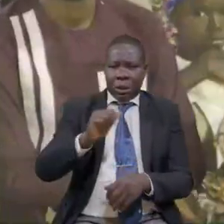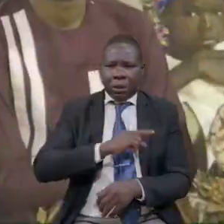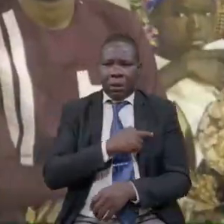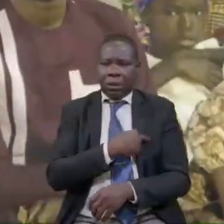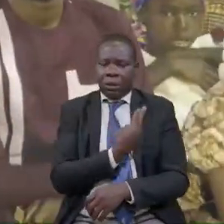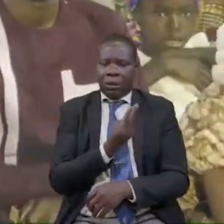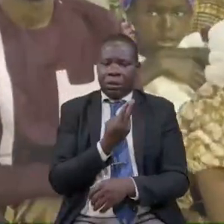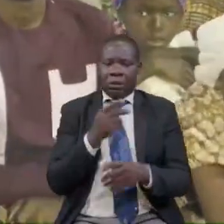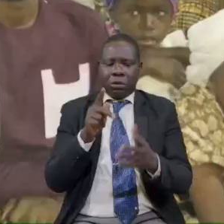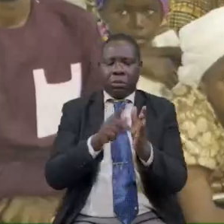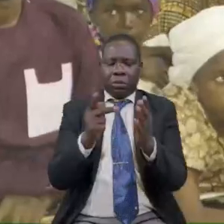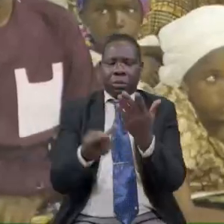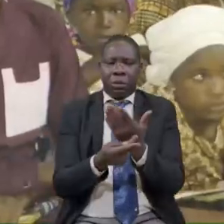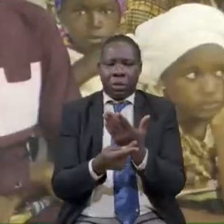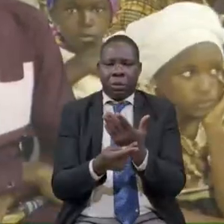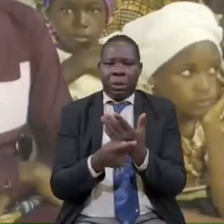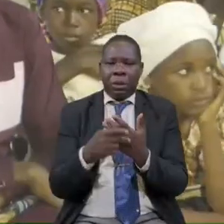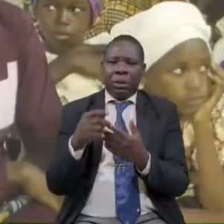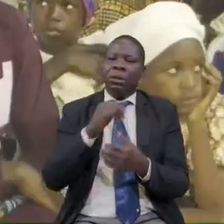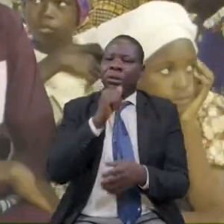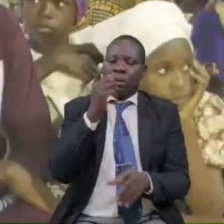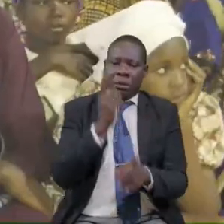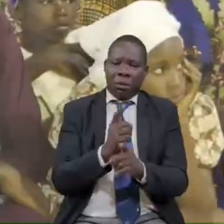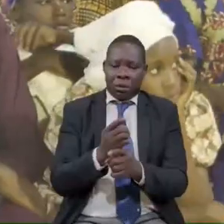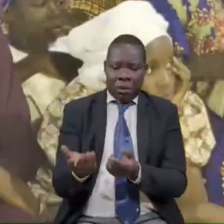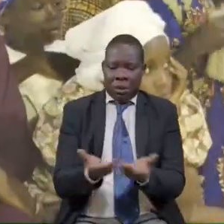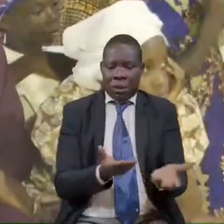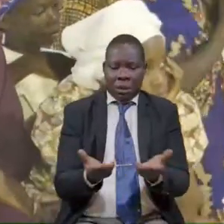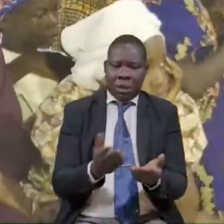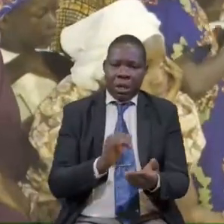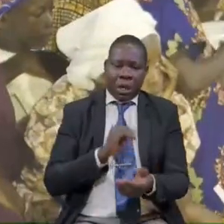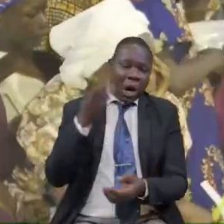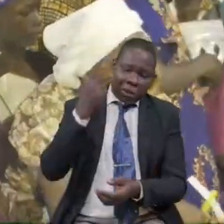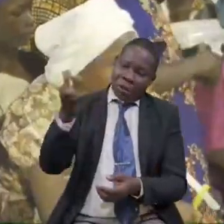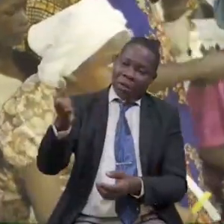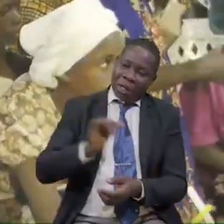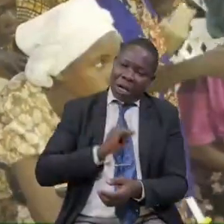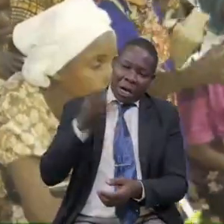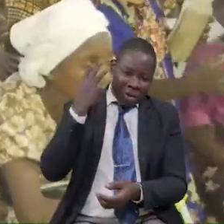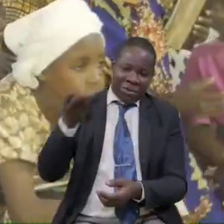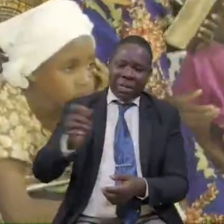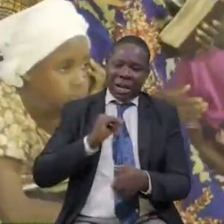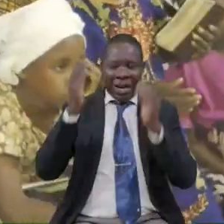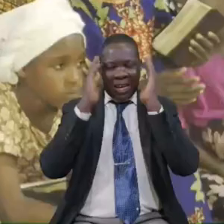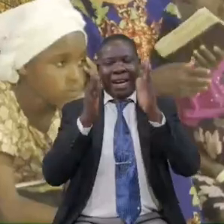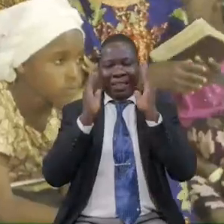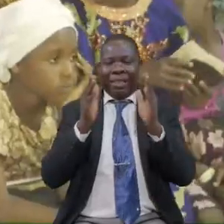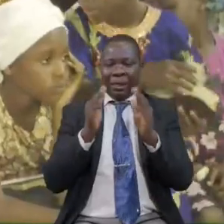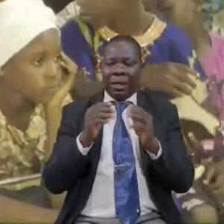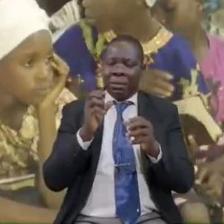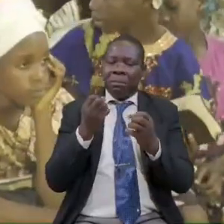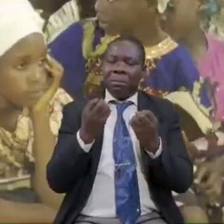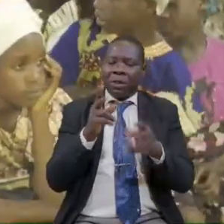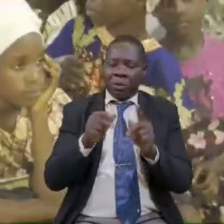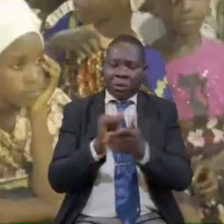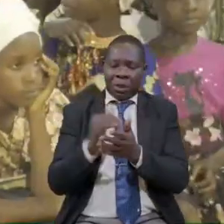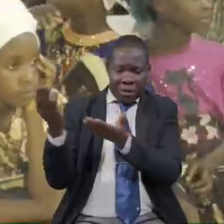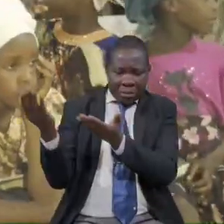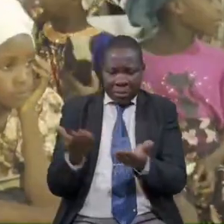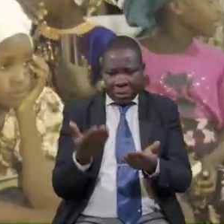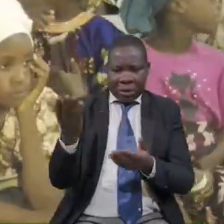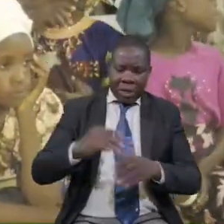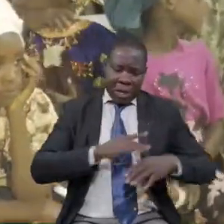Nous ne tenons pas une croisade religieuse que je suis là, je suis là. Mais les gens qui amènent leur